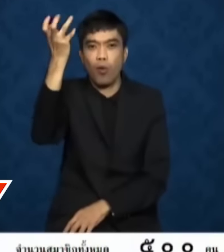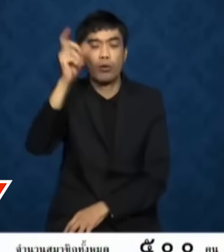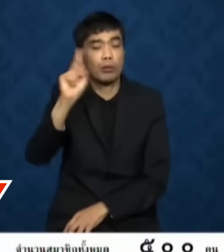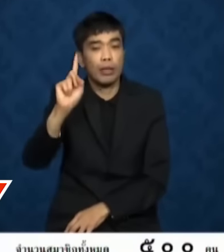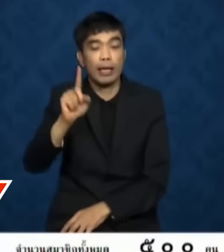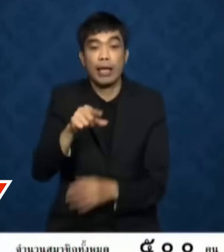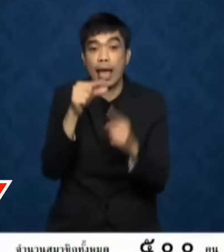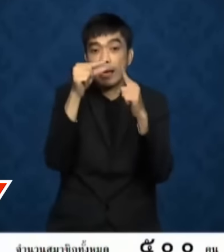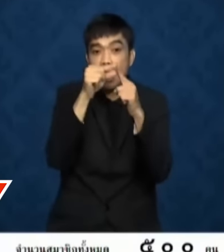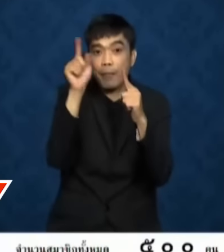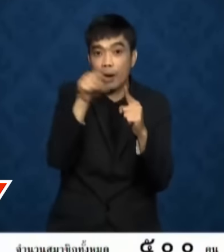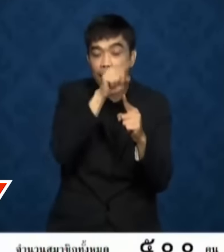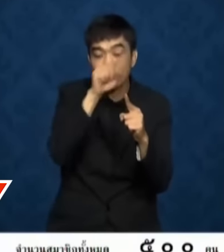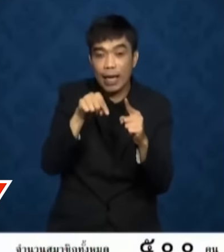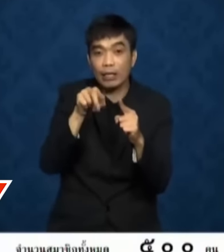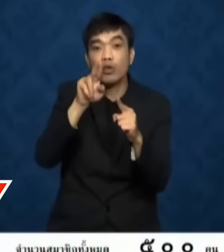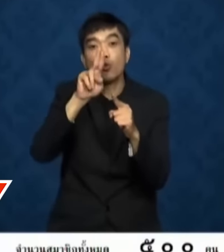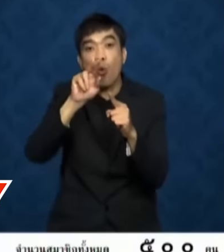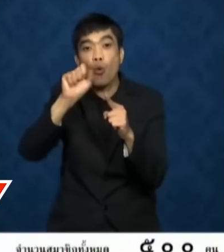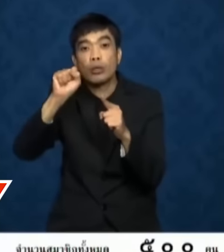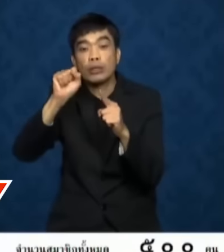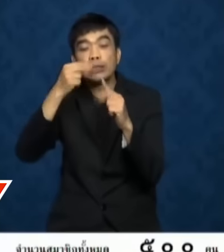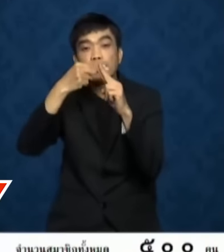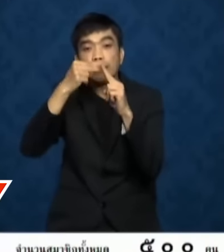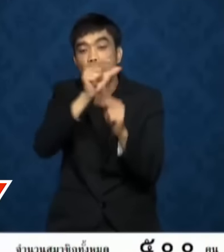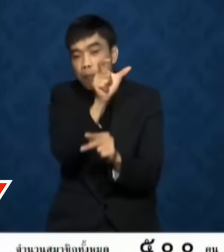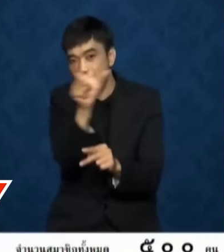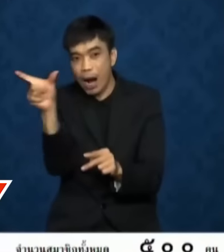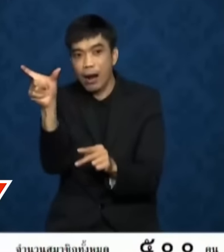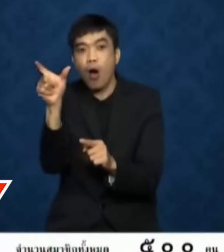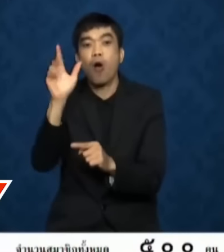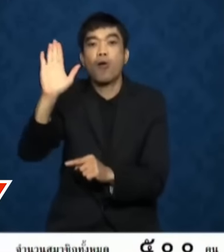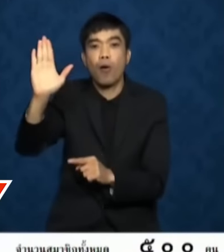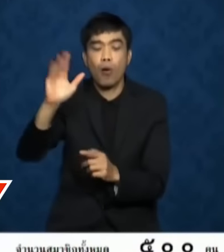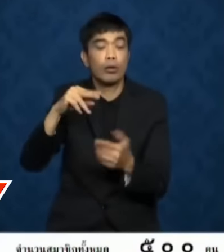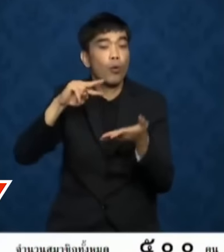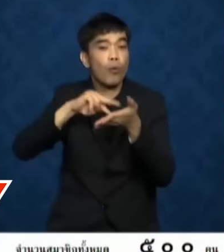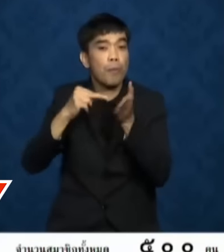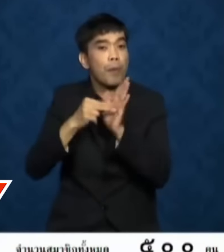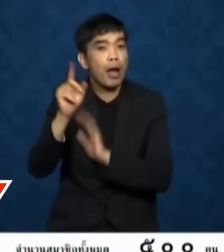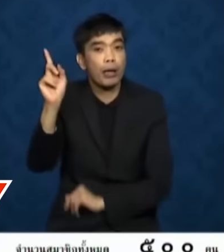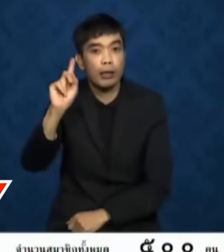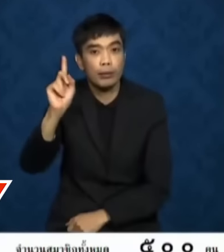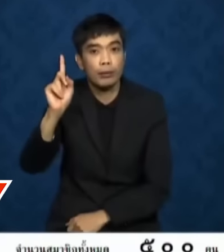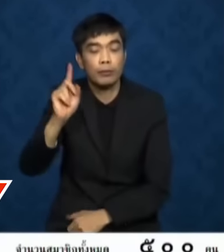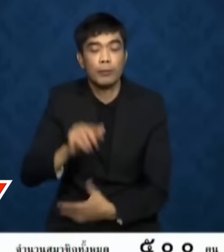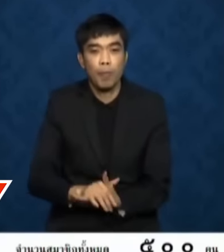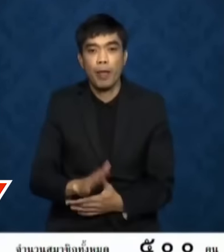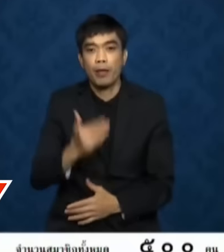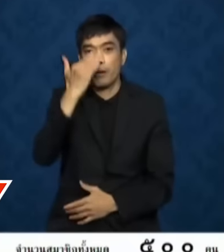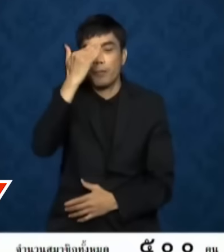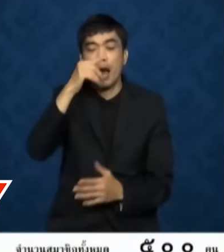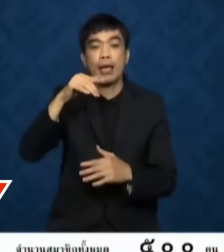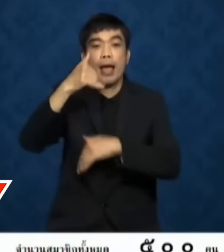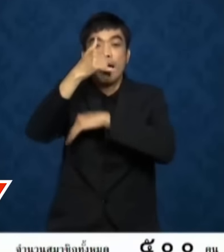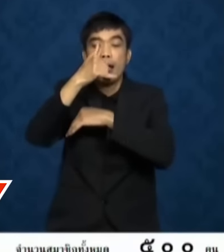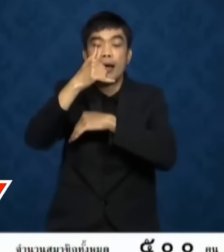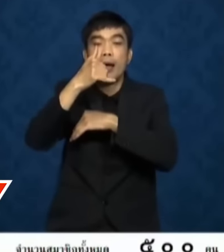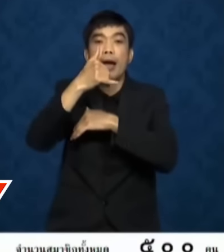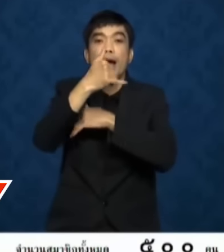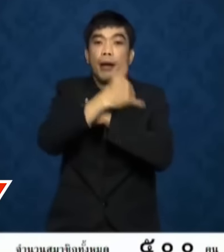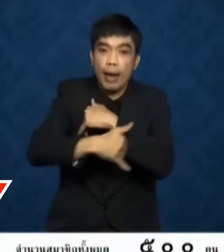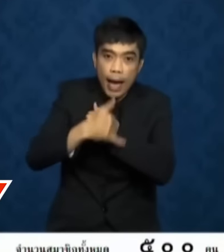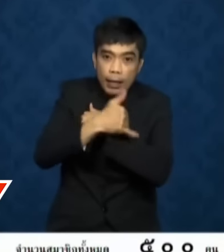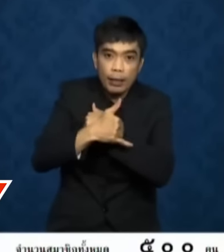ที่ภาษาอังกฤษเรียกว่า youth washing ปรากฏการณ์นี้ท่านประธานคือปรากฏการณ์ที่รัฐหรือองค์กรต่างๆนั้นอาจจะมีความ